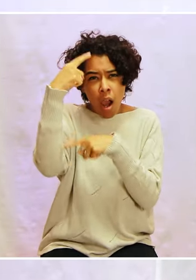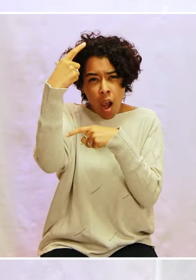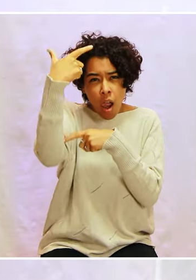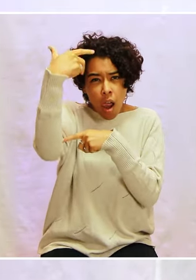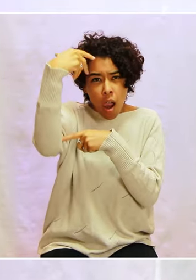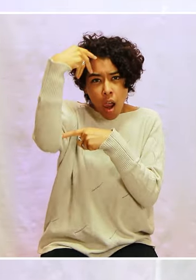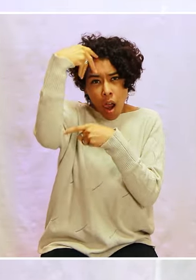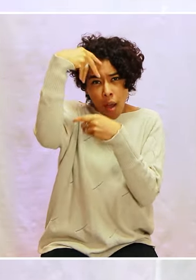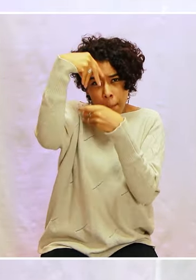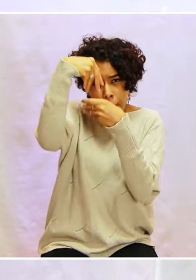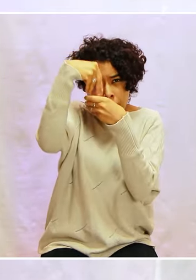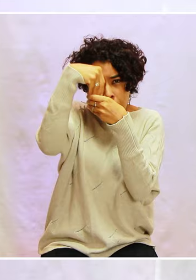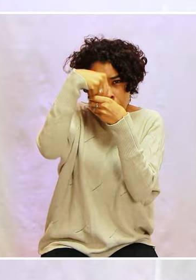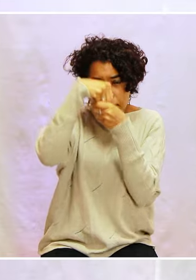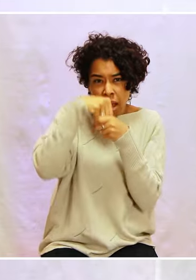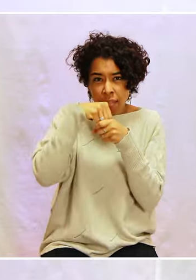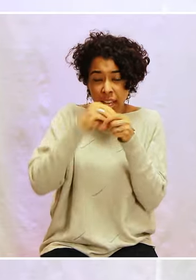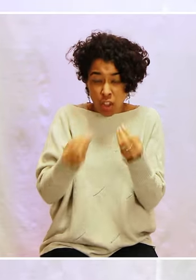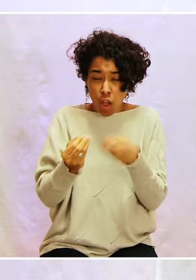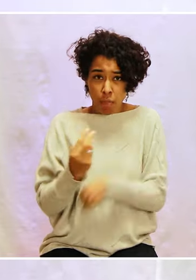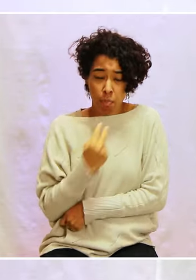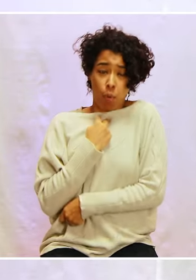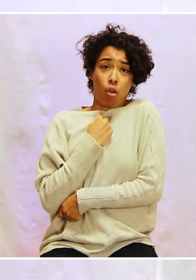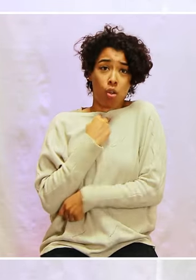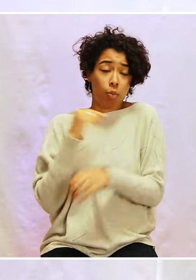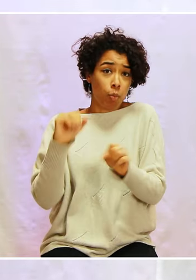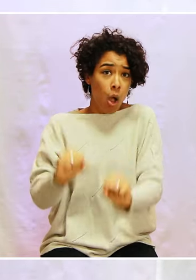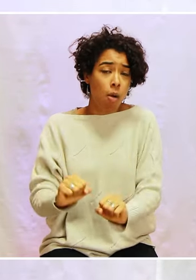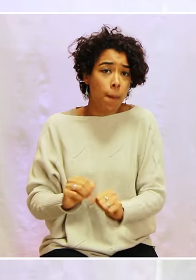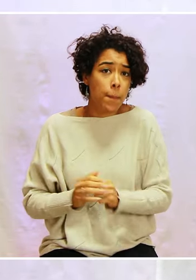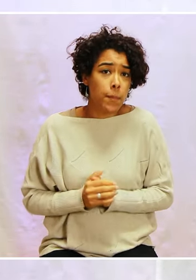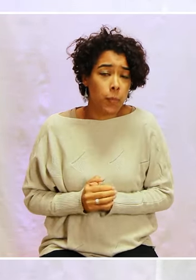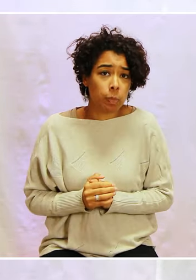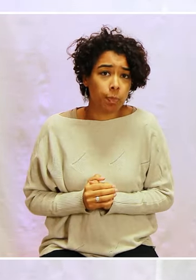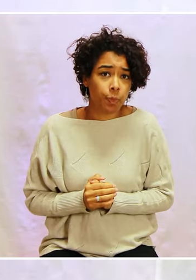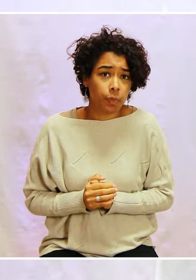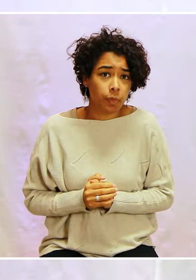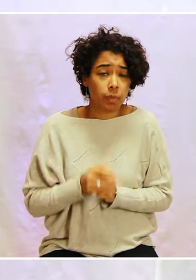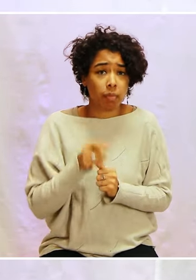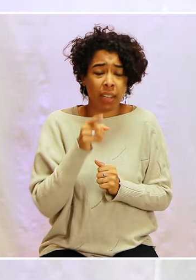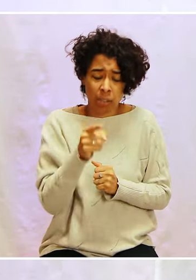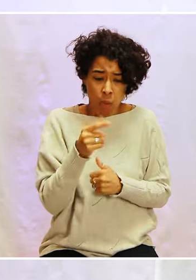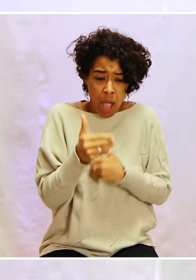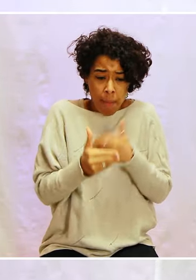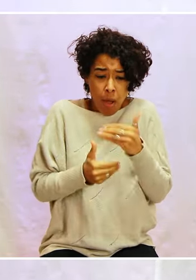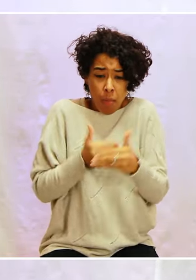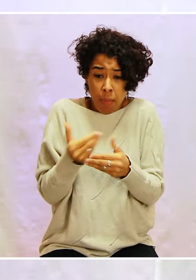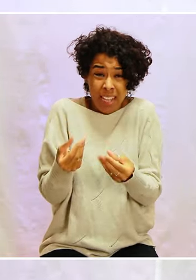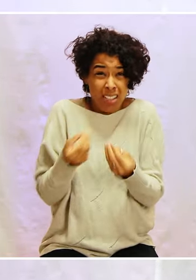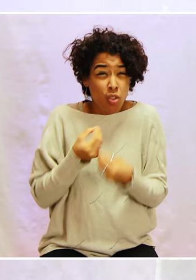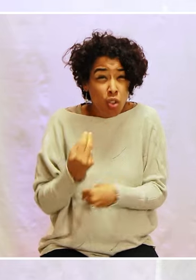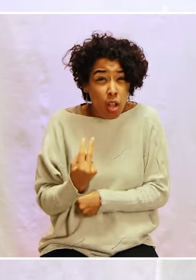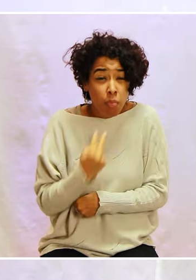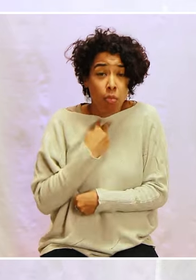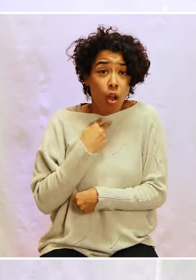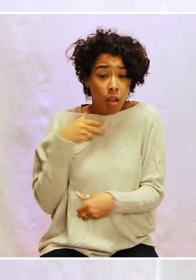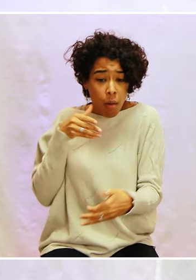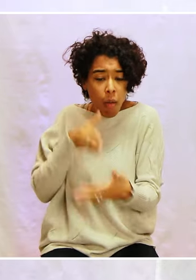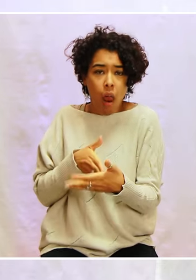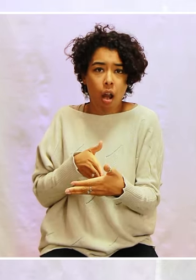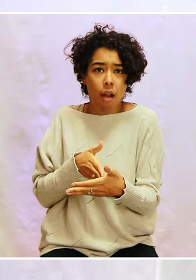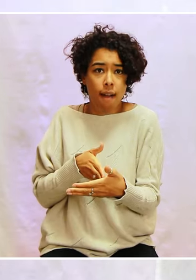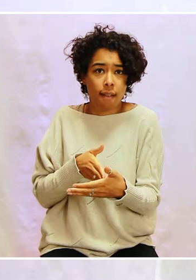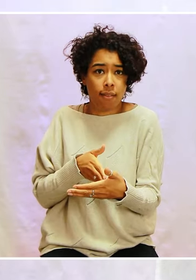t niiler te te stopper net dans ton progrès et dans ta marche avec Dieu